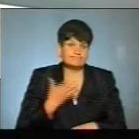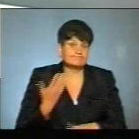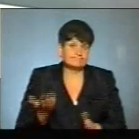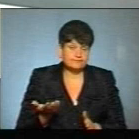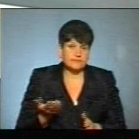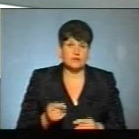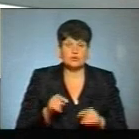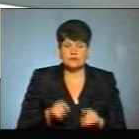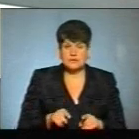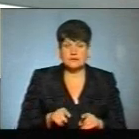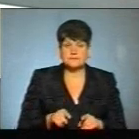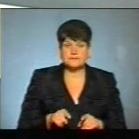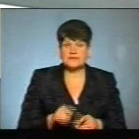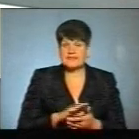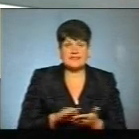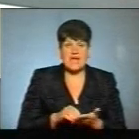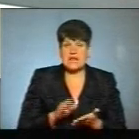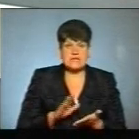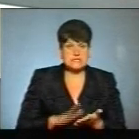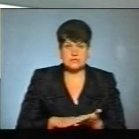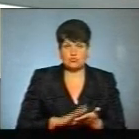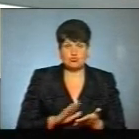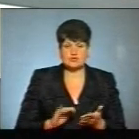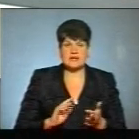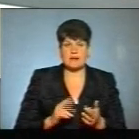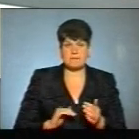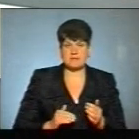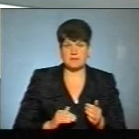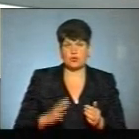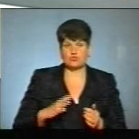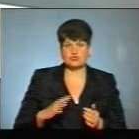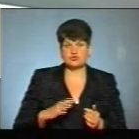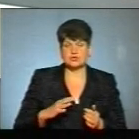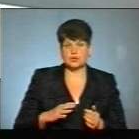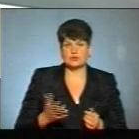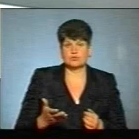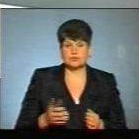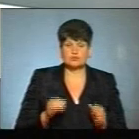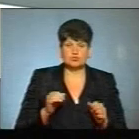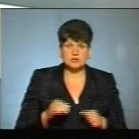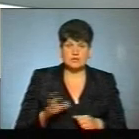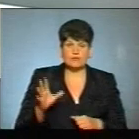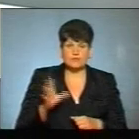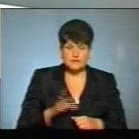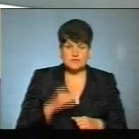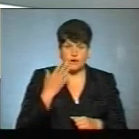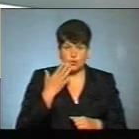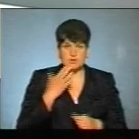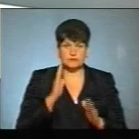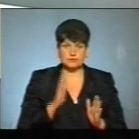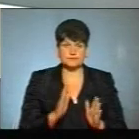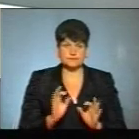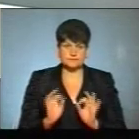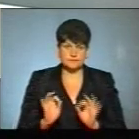дещо не реєструються ще, як підприємці очікують. Можливо, все, коли стане на своє місце, то вони все ж